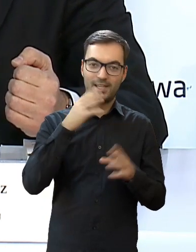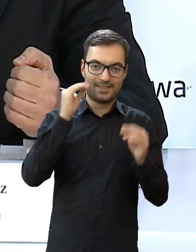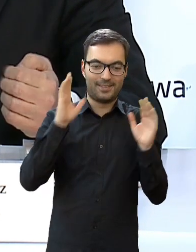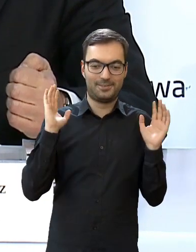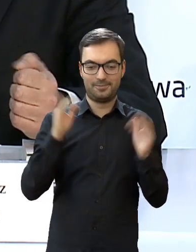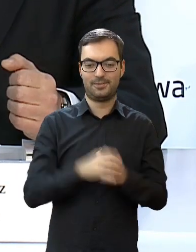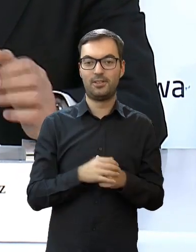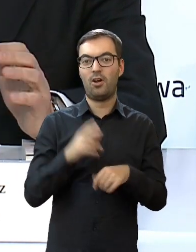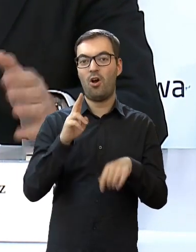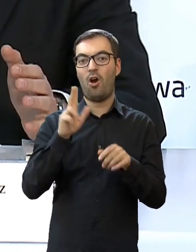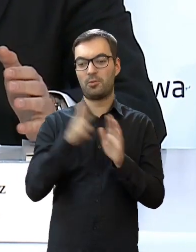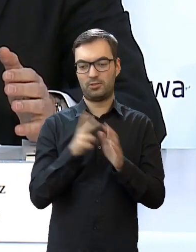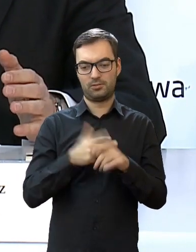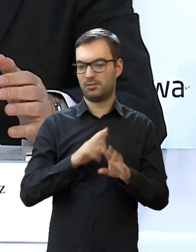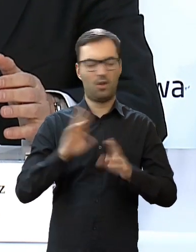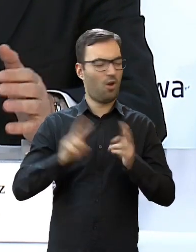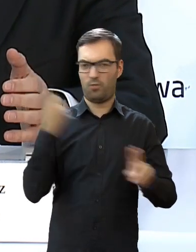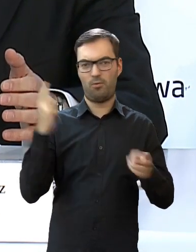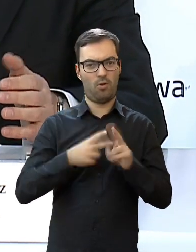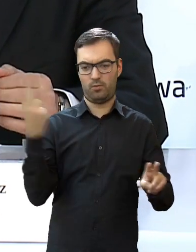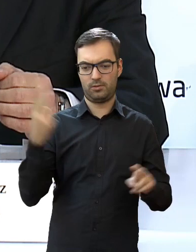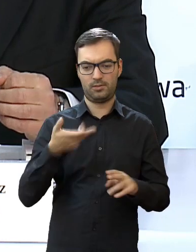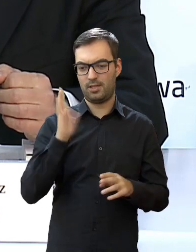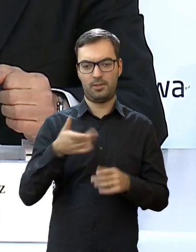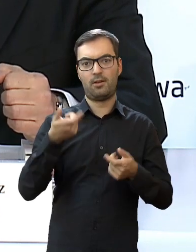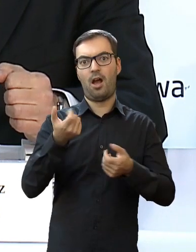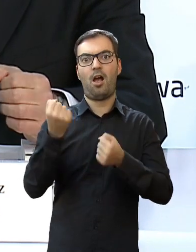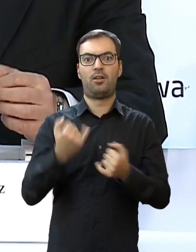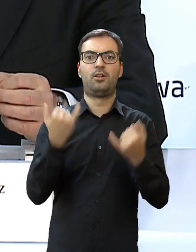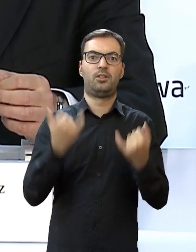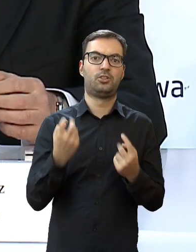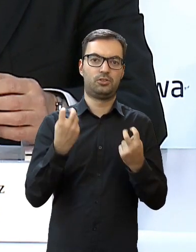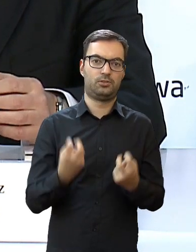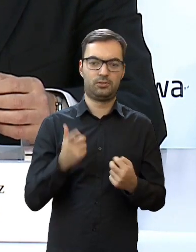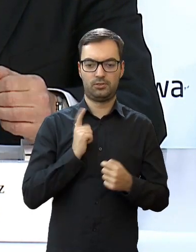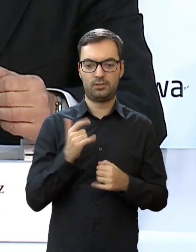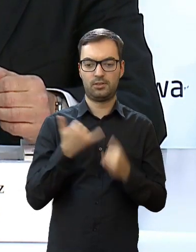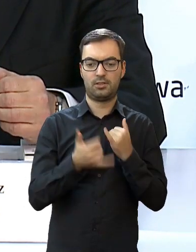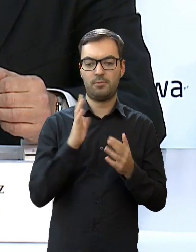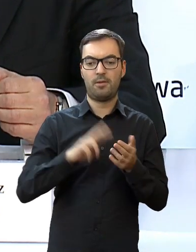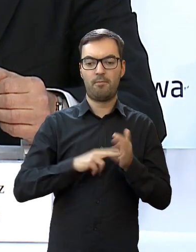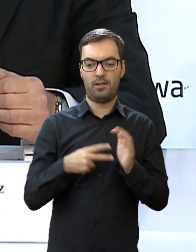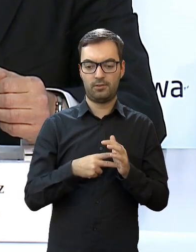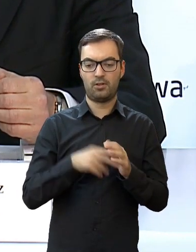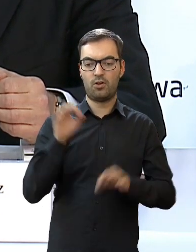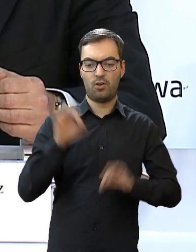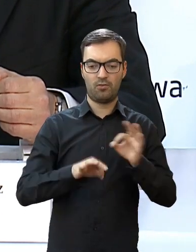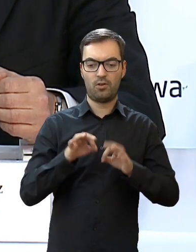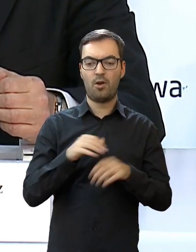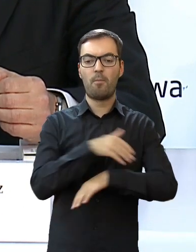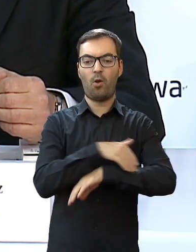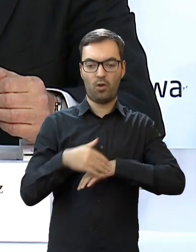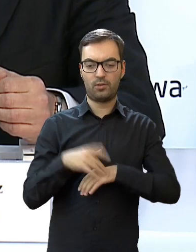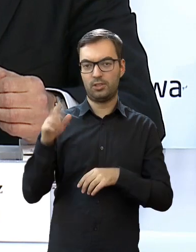Czyli już 18.30 nie odwołujemy 18.30. Jeśli będziemy Państwa trzymać, to jeżeli będziemy planowali tą konferencję progową, to